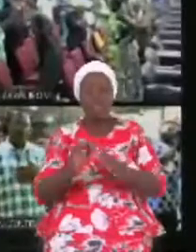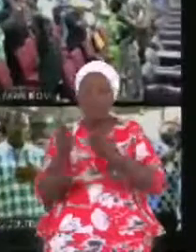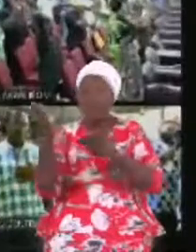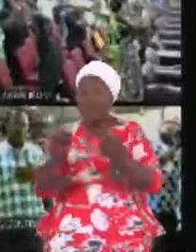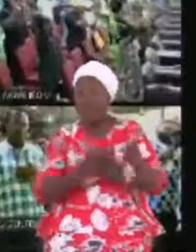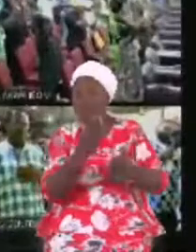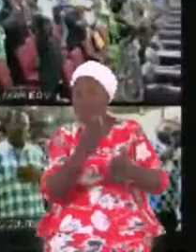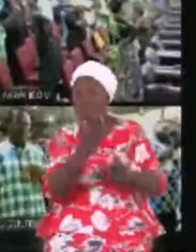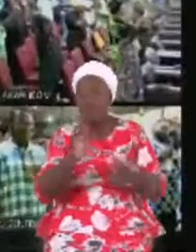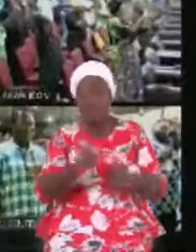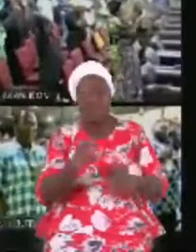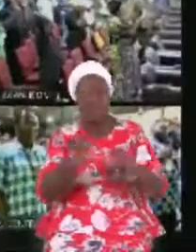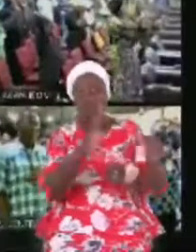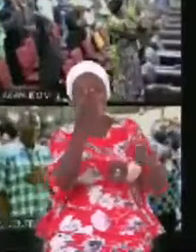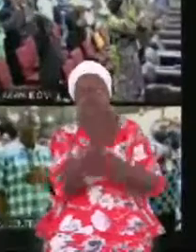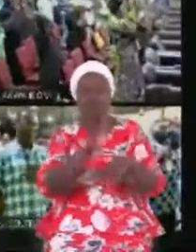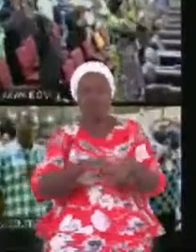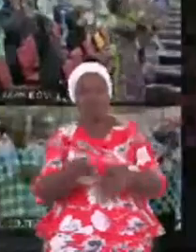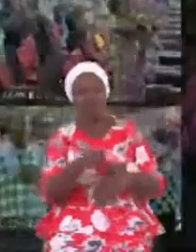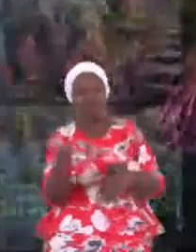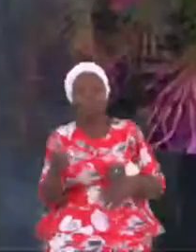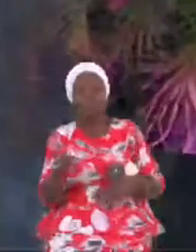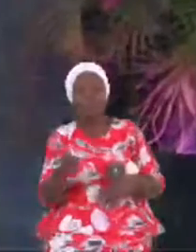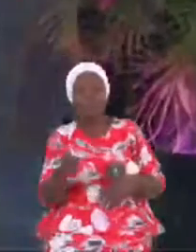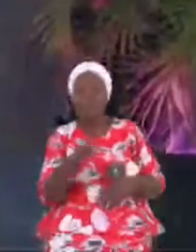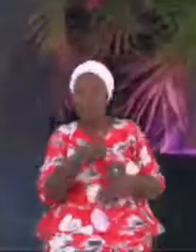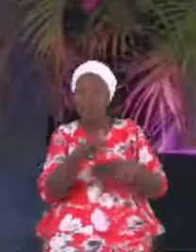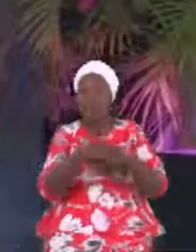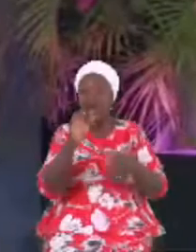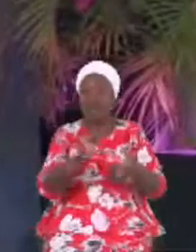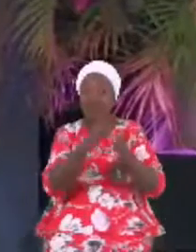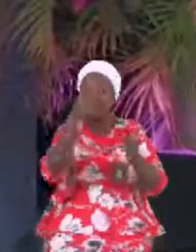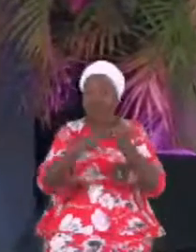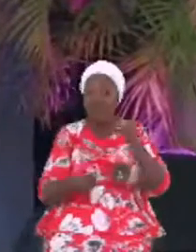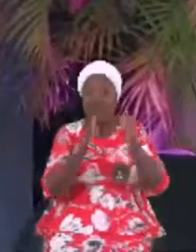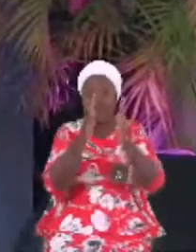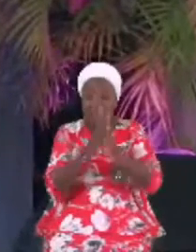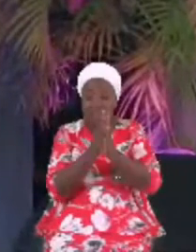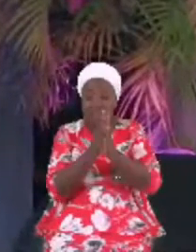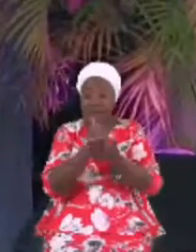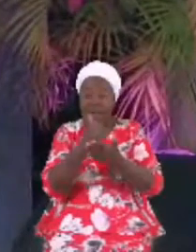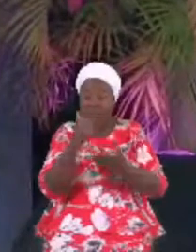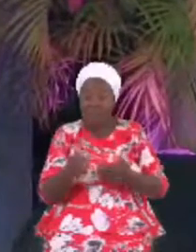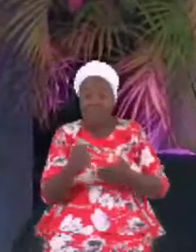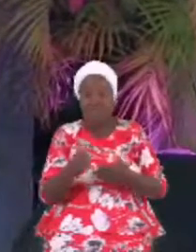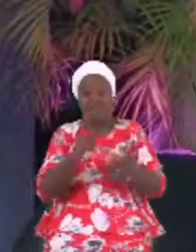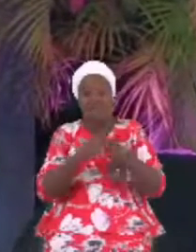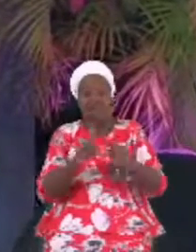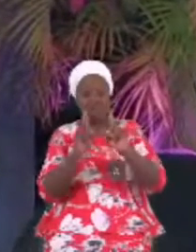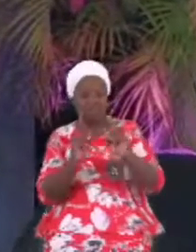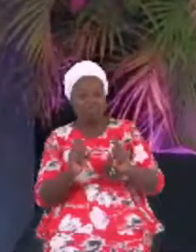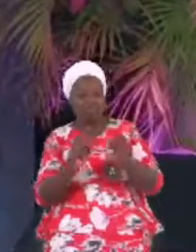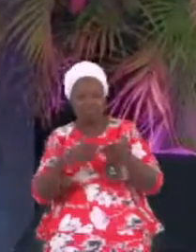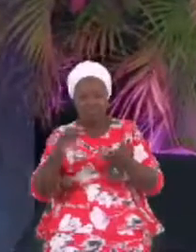amené quelqu'un, tu peux lui imposer la main. Et après le dernier amen, vérifie en